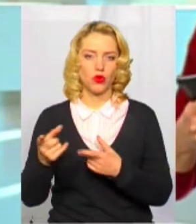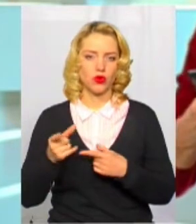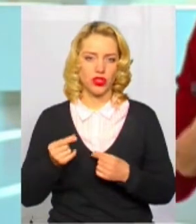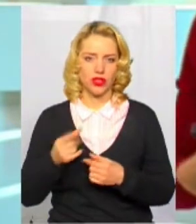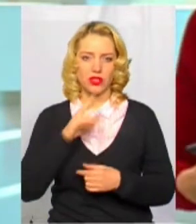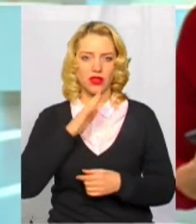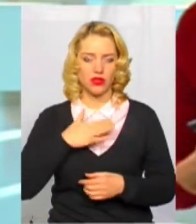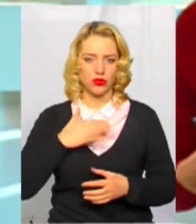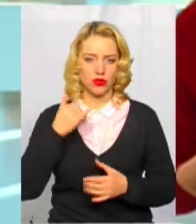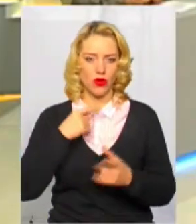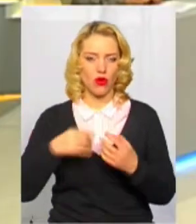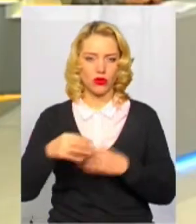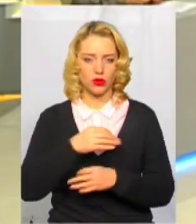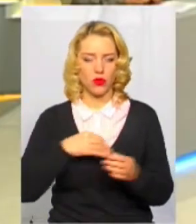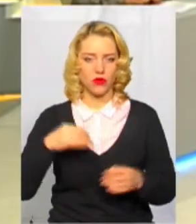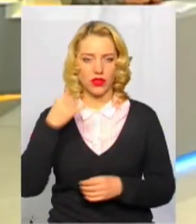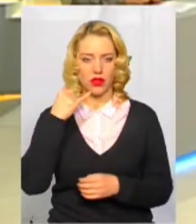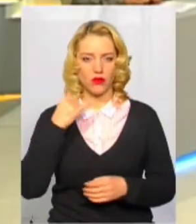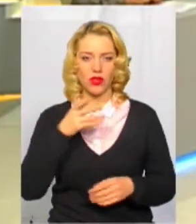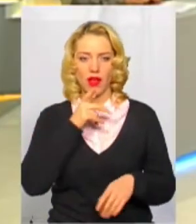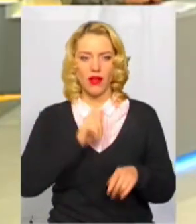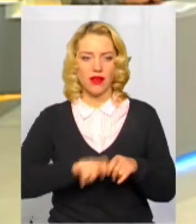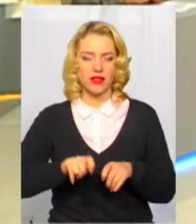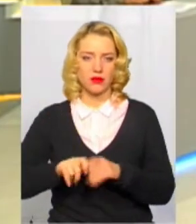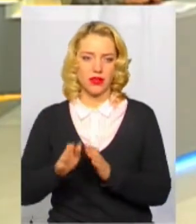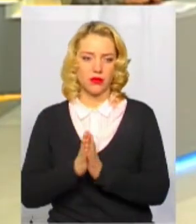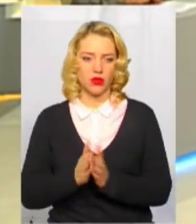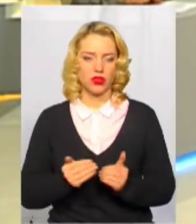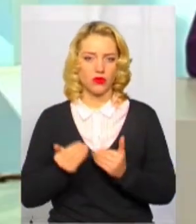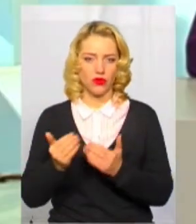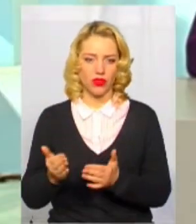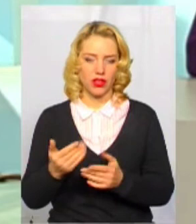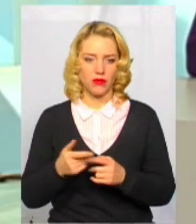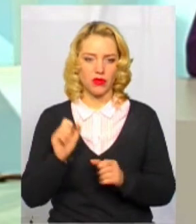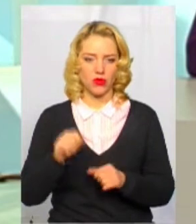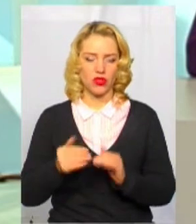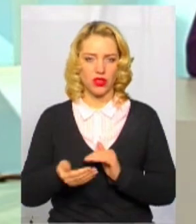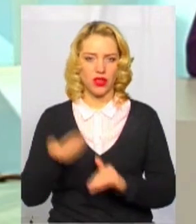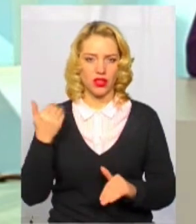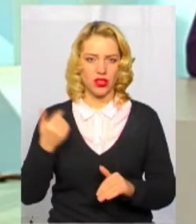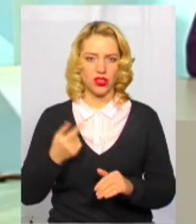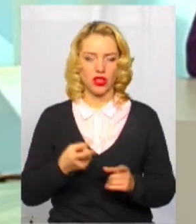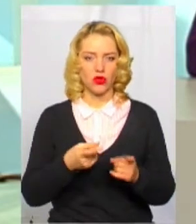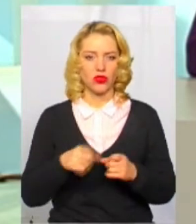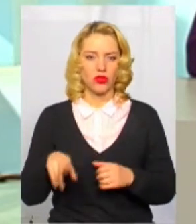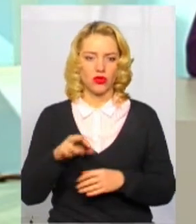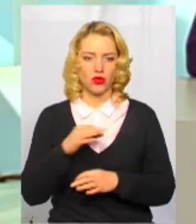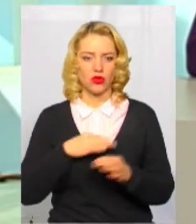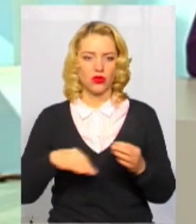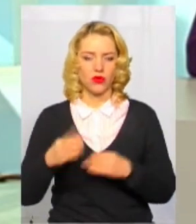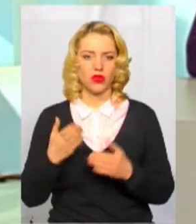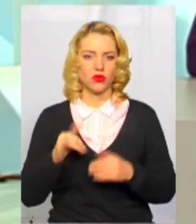розмови телефоном. Шановні пані експертки, просимо, ви зможете раніше долучатися до розмови. Якщо у вас